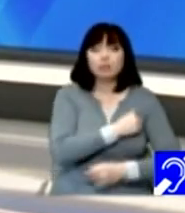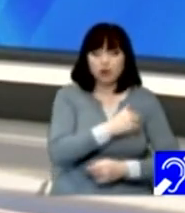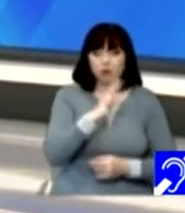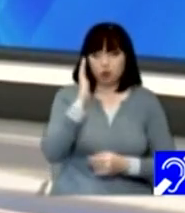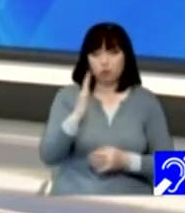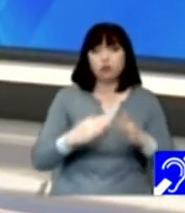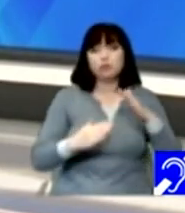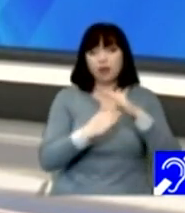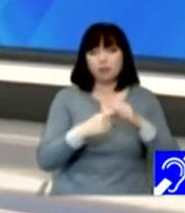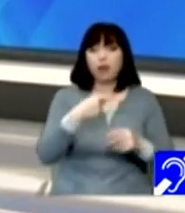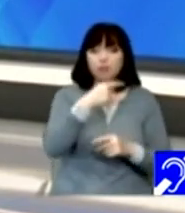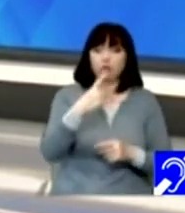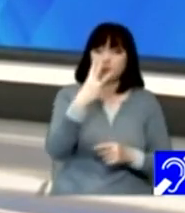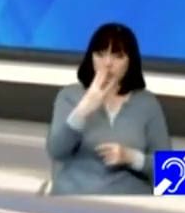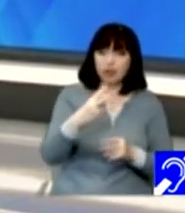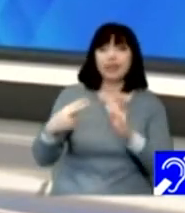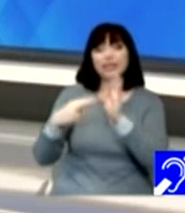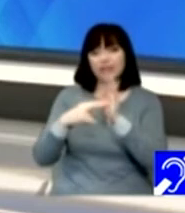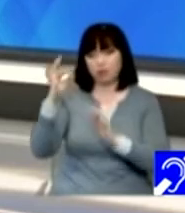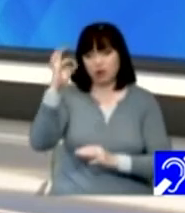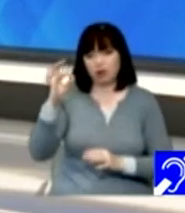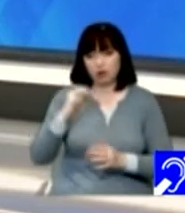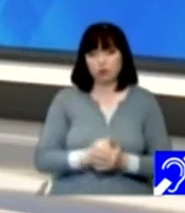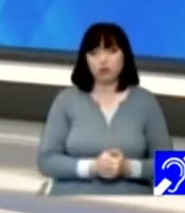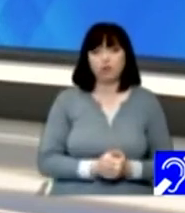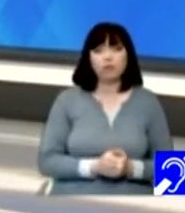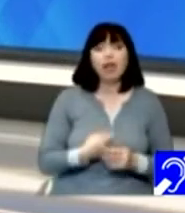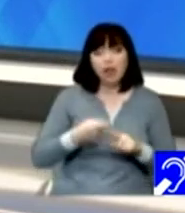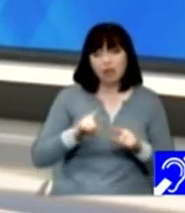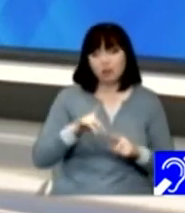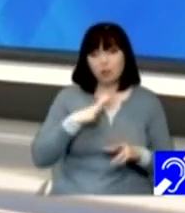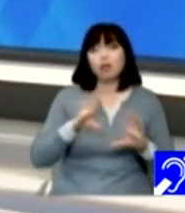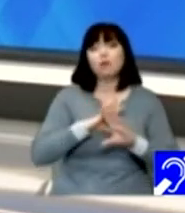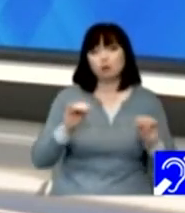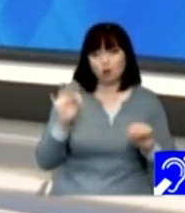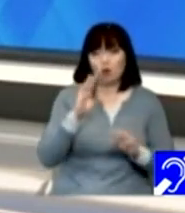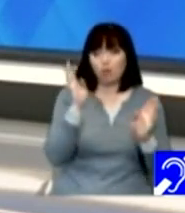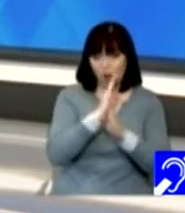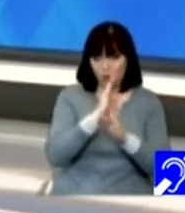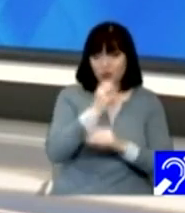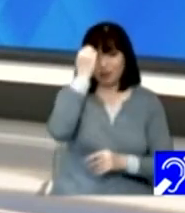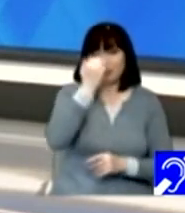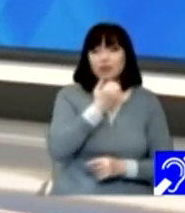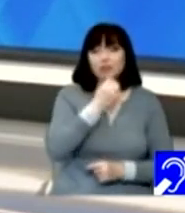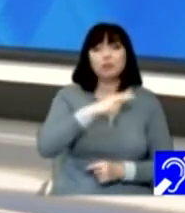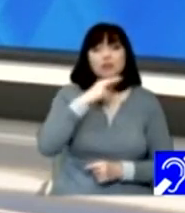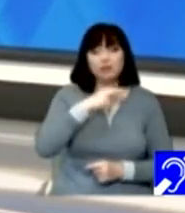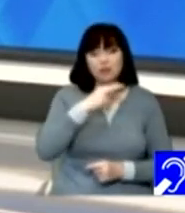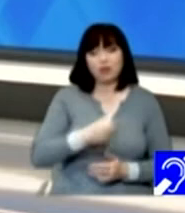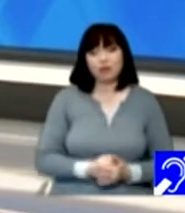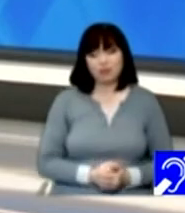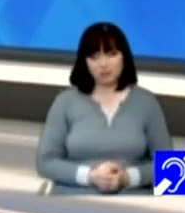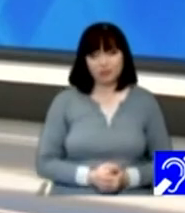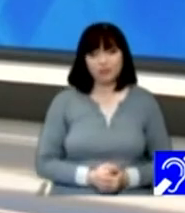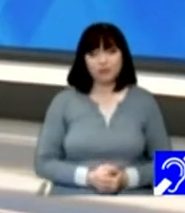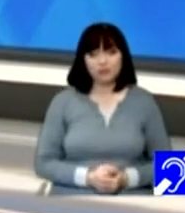maxime se vor încadra între minus 3 și 7 grade. Acestea au fost informațiile despre vreme. Sunt Florina Constantinescu și vă mulțumesc pentru atenție.